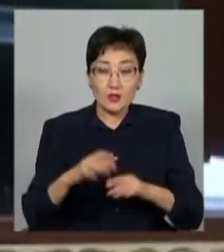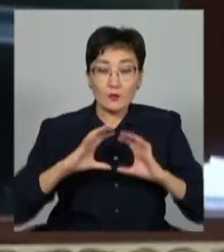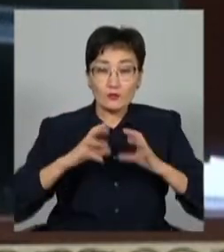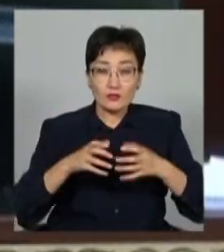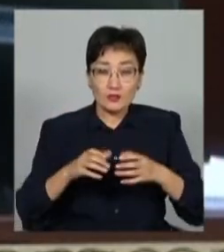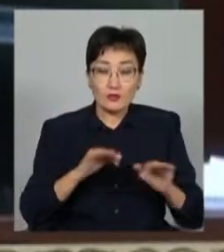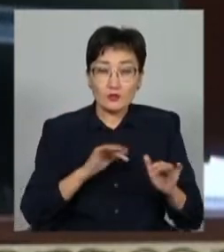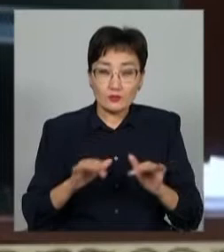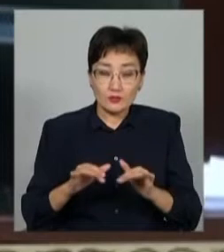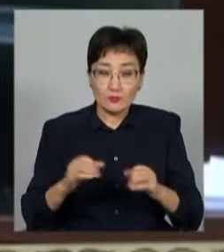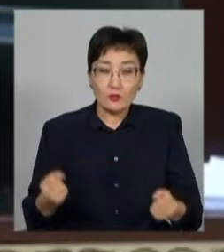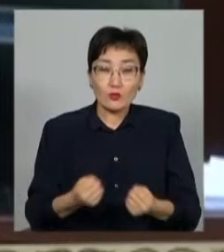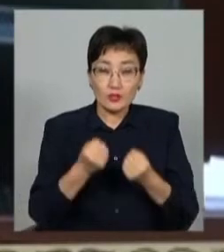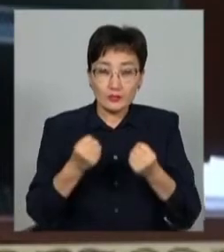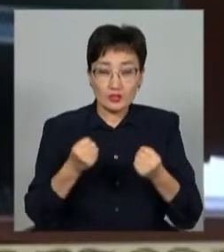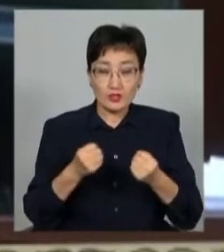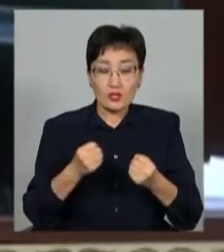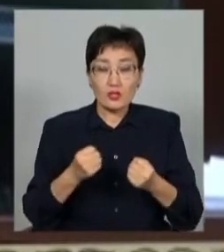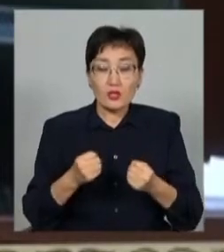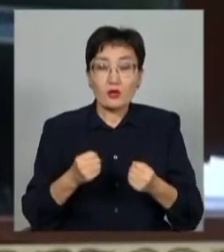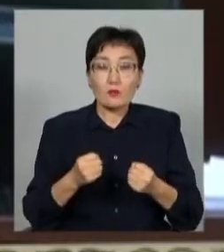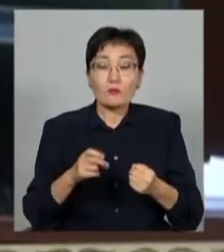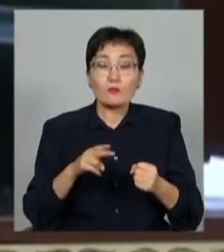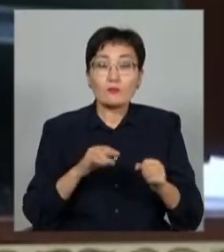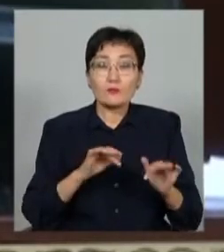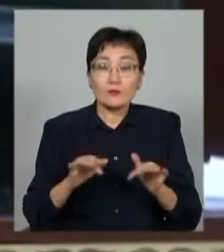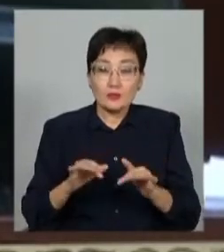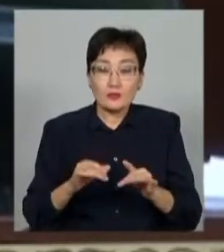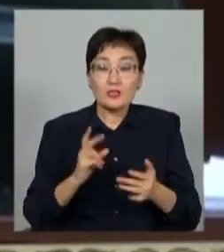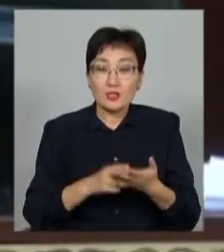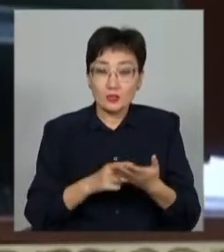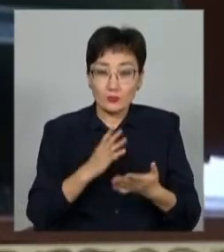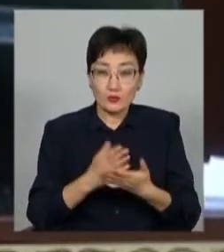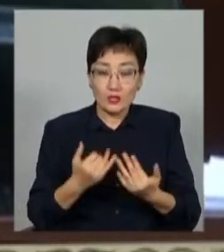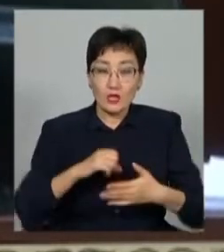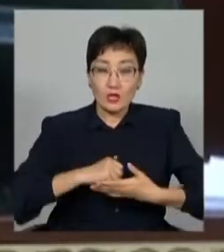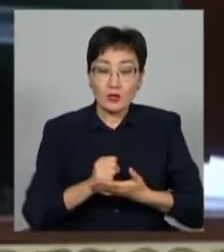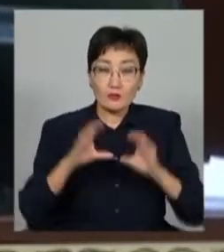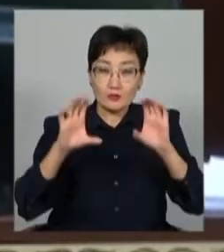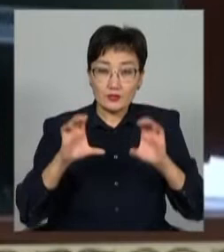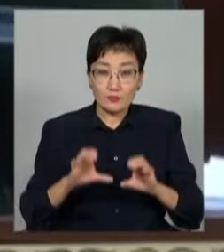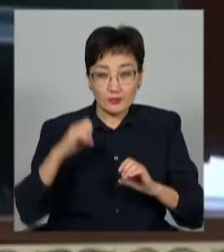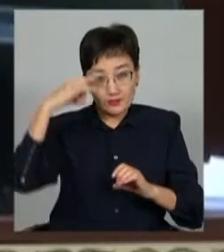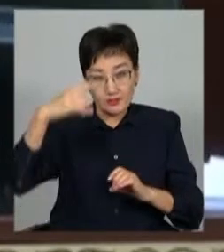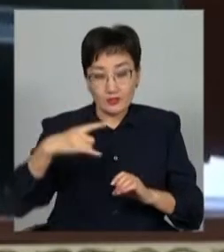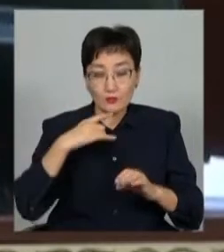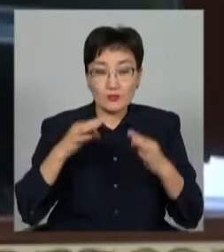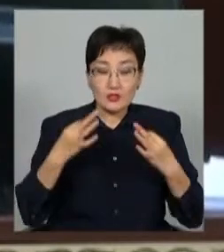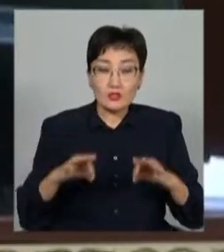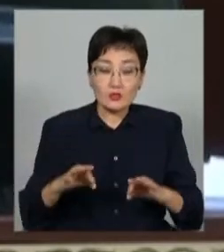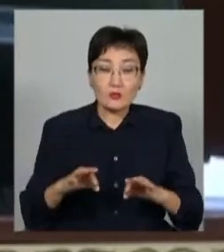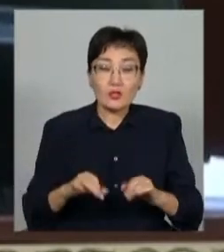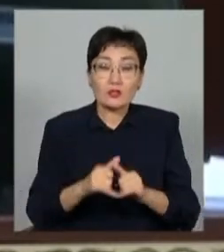халықаралық қозғалысты қолдайтынын іс жүзінде дәлелдеп отыр. Қабылданған заң еліміздің демократиялық